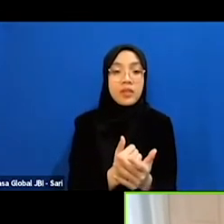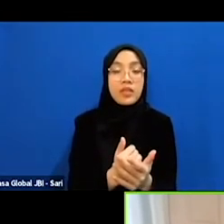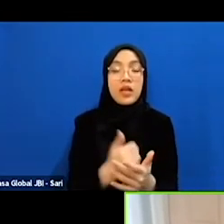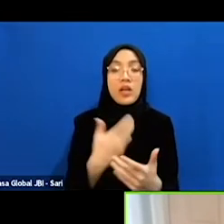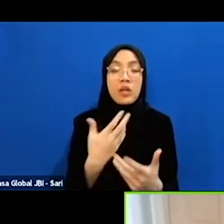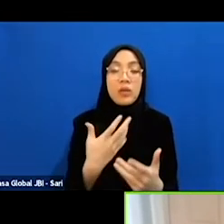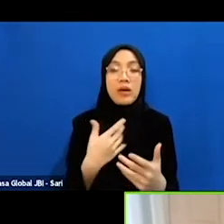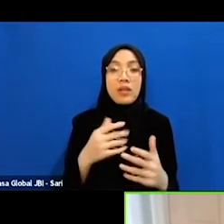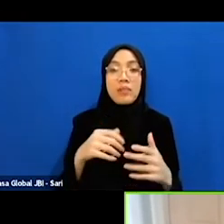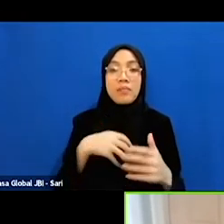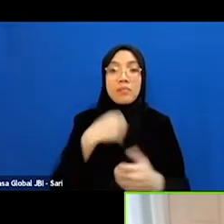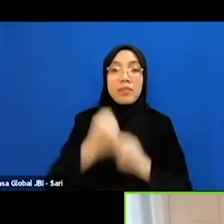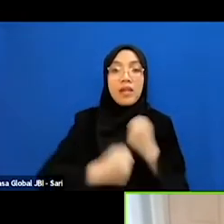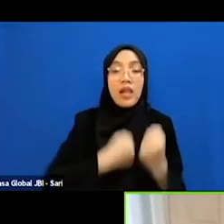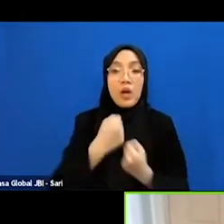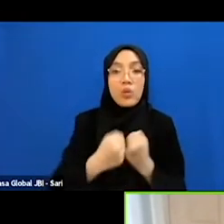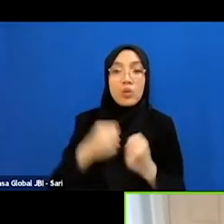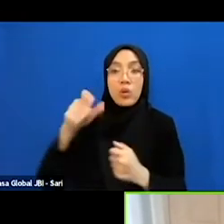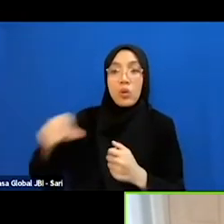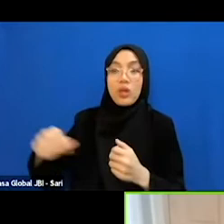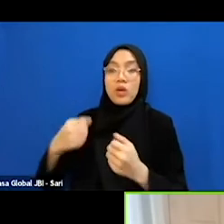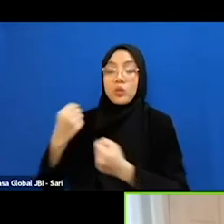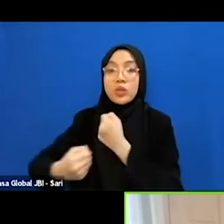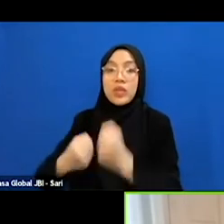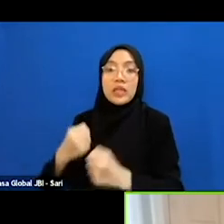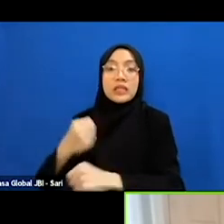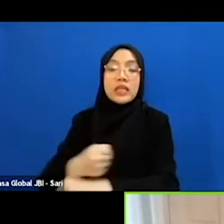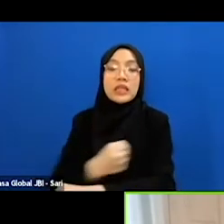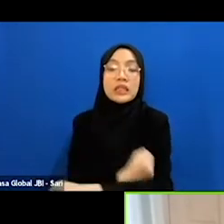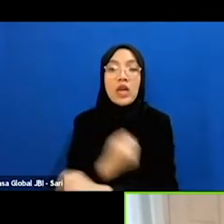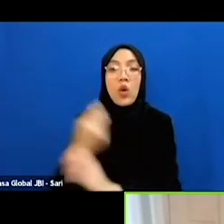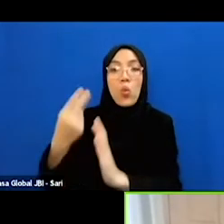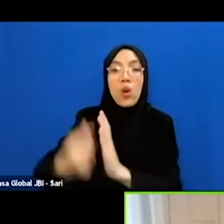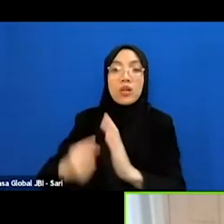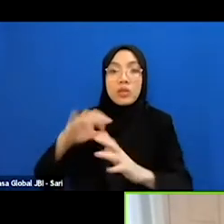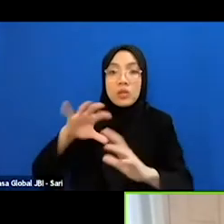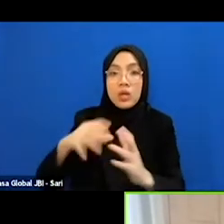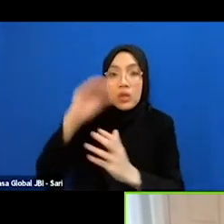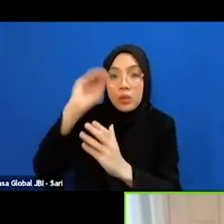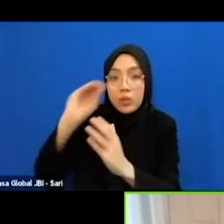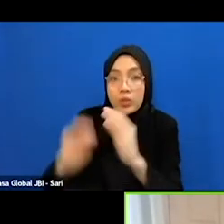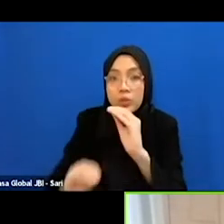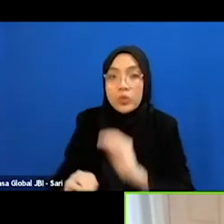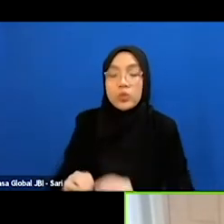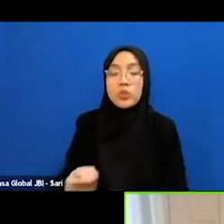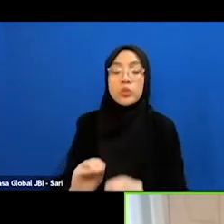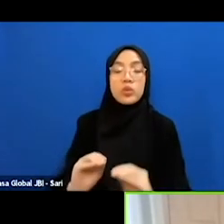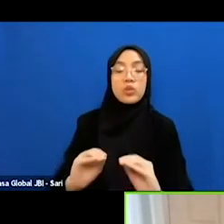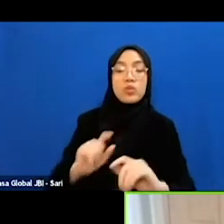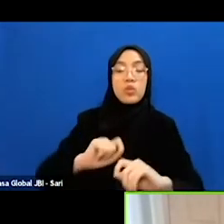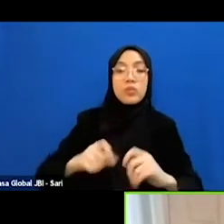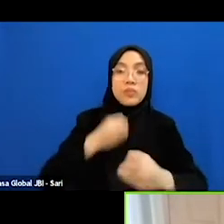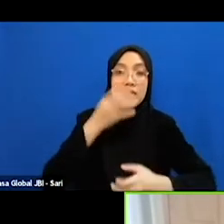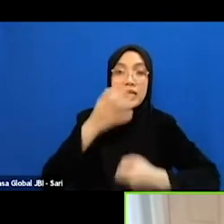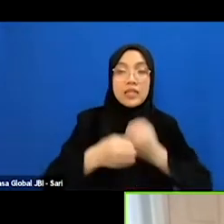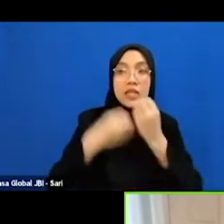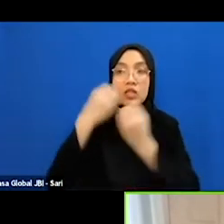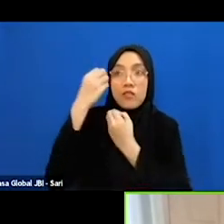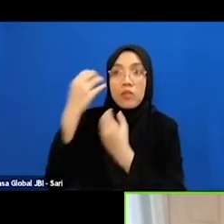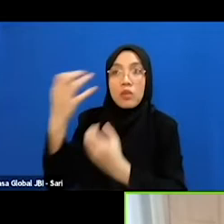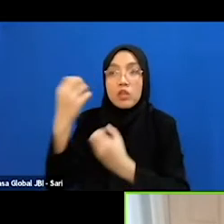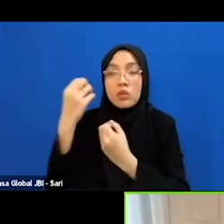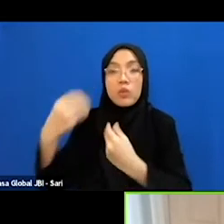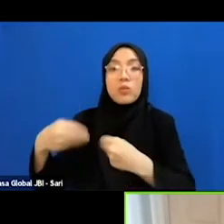adalah suatu perilaku GT dari pelaku usaha jasa keuangan dalam kemudian mendesain menyusun dan menyampaikan informasi atau